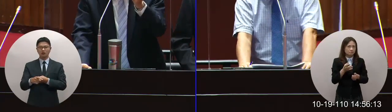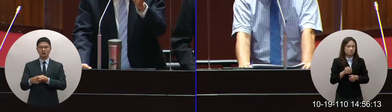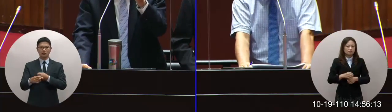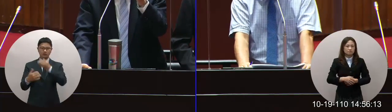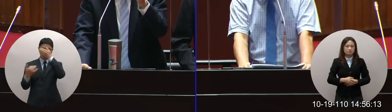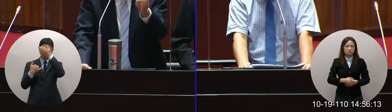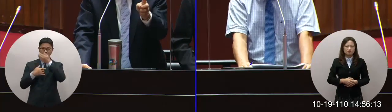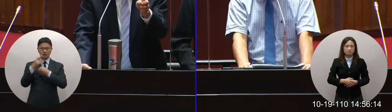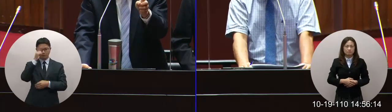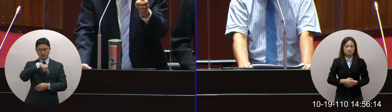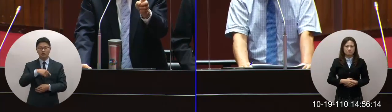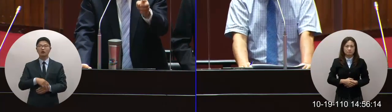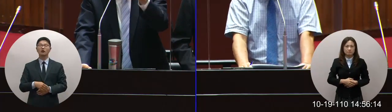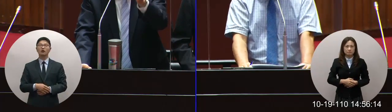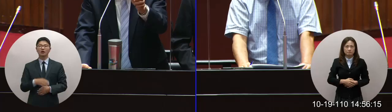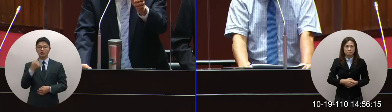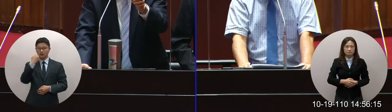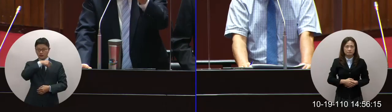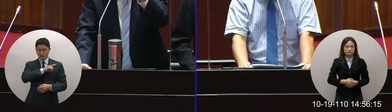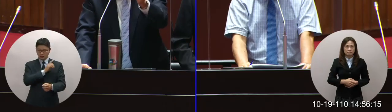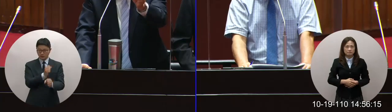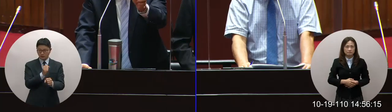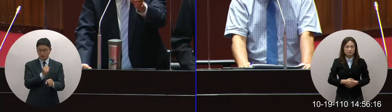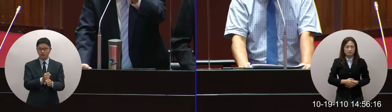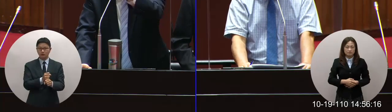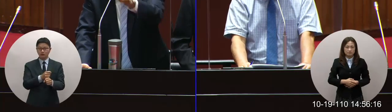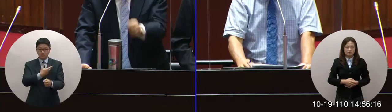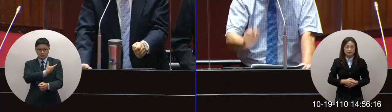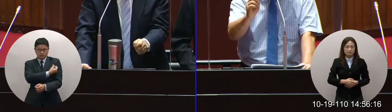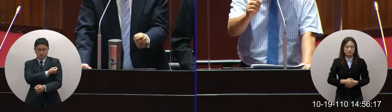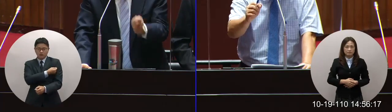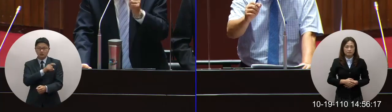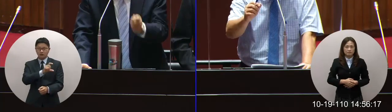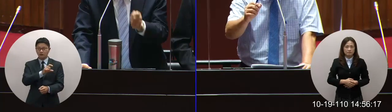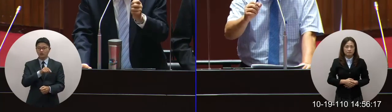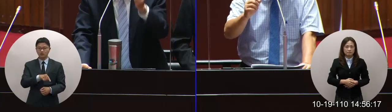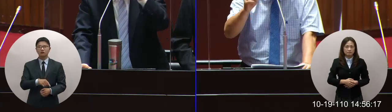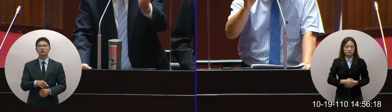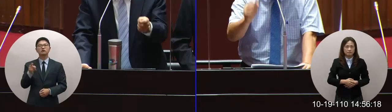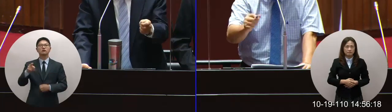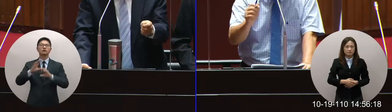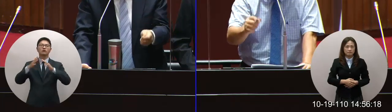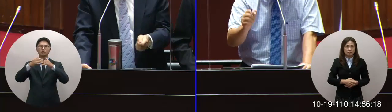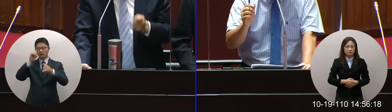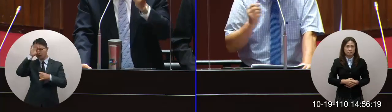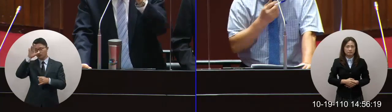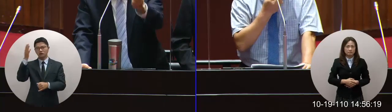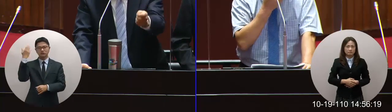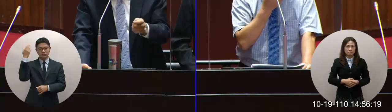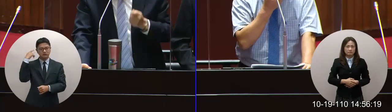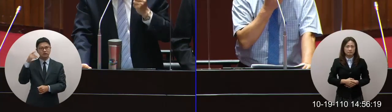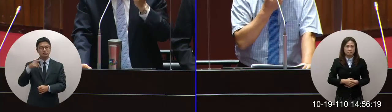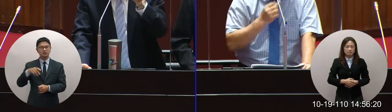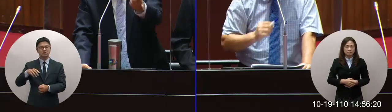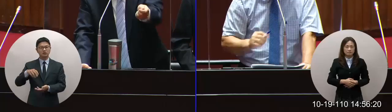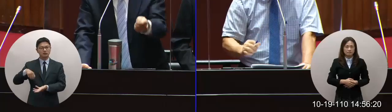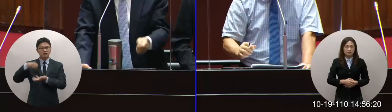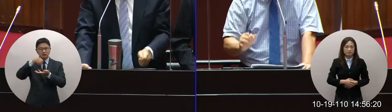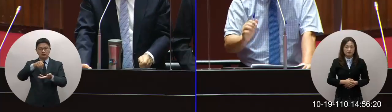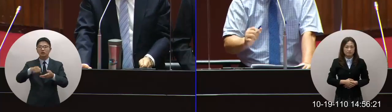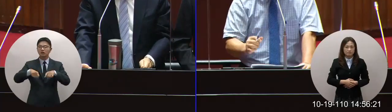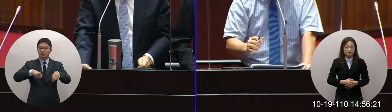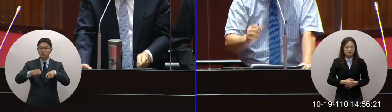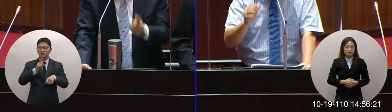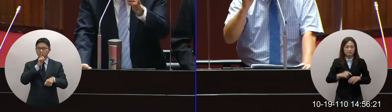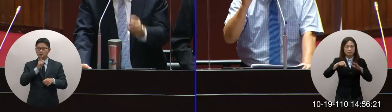果你有讲这个国产疫苗，反而。贵党的讲话， 他是 曾经提 国产的， 我要支持，要